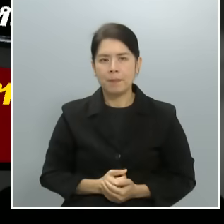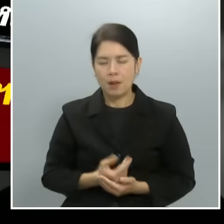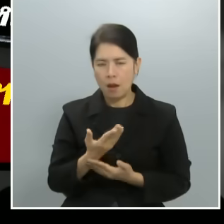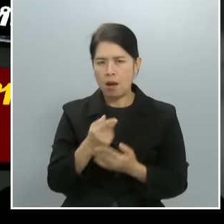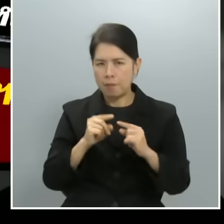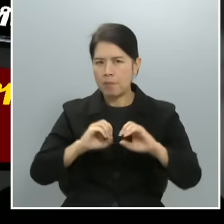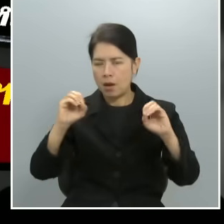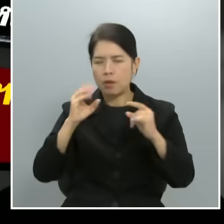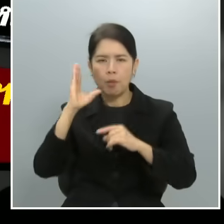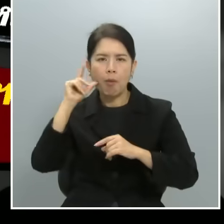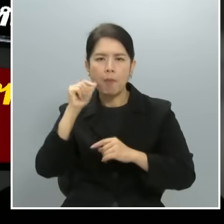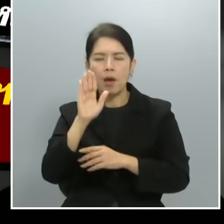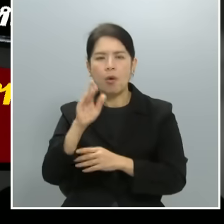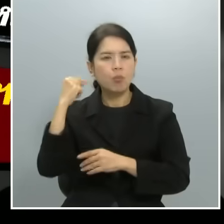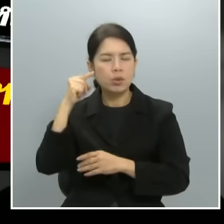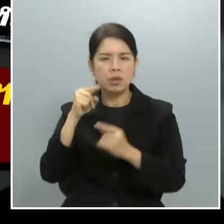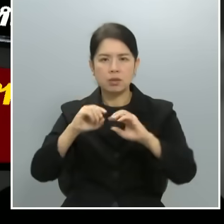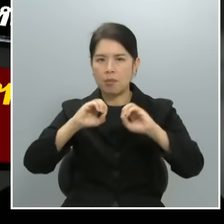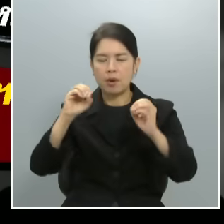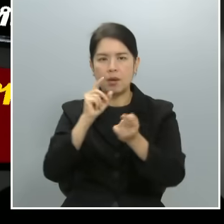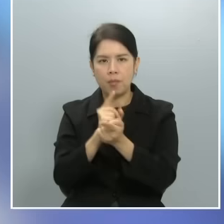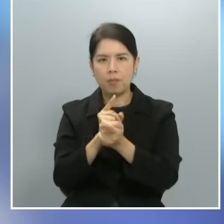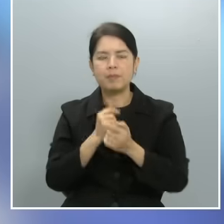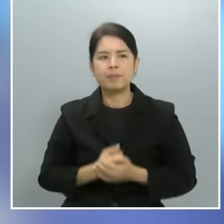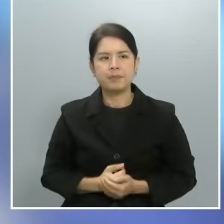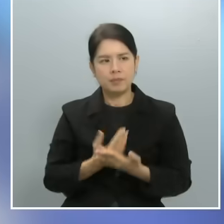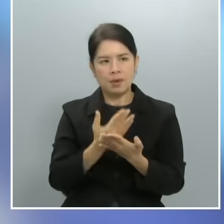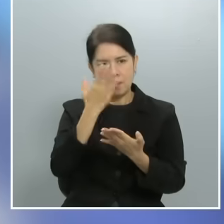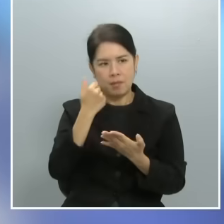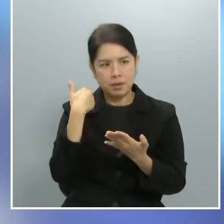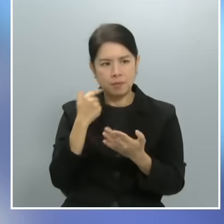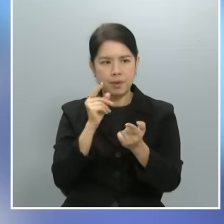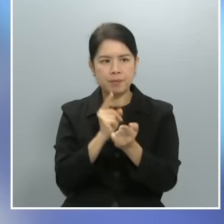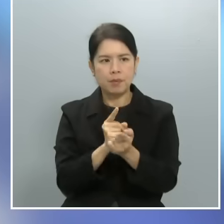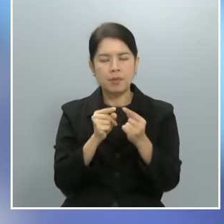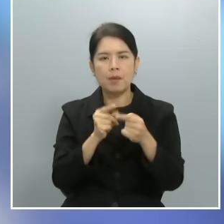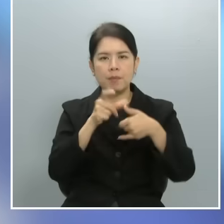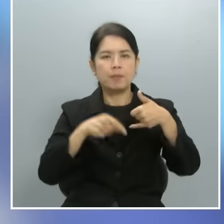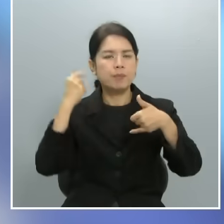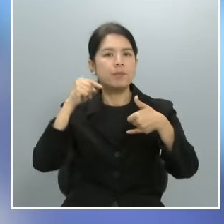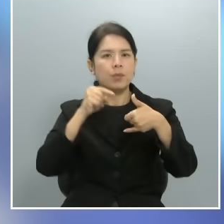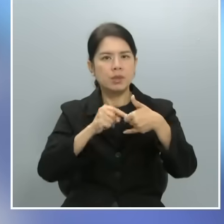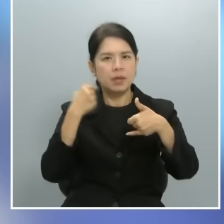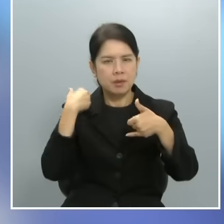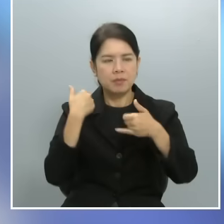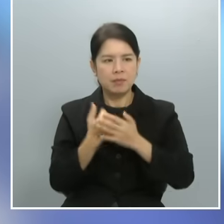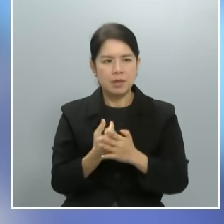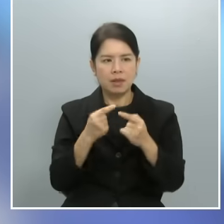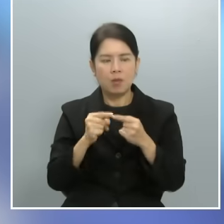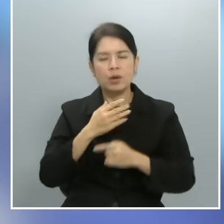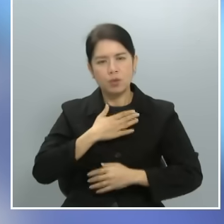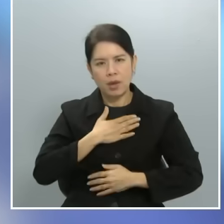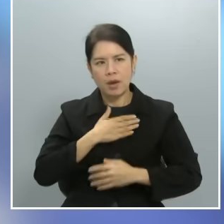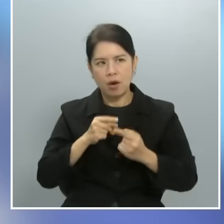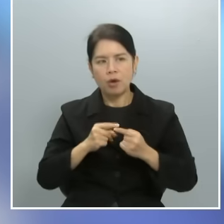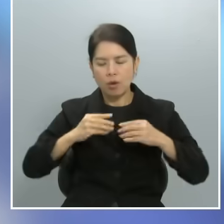ที่ห้างนี่นะฮะหลังจากนั้นเนี่ยแยกย้ายกันกลับบ้านบ้านใครบ้านมันตอนนั้นตนเองยอมรับว่าตนเองก็มีภรรยาอยู่แล้วอีกคนหนึ่งซึ่งท